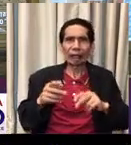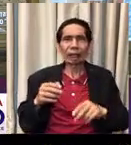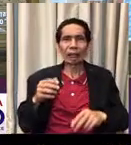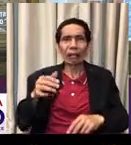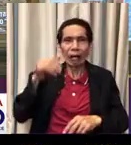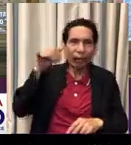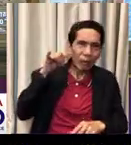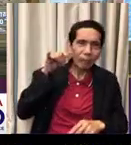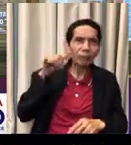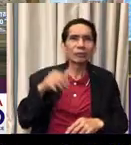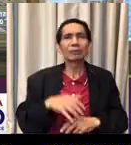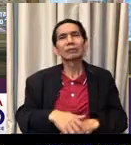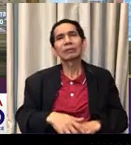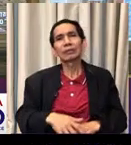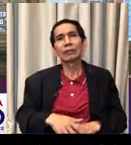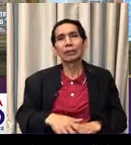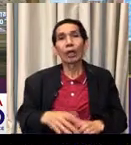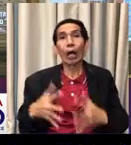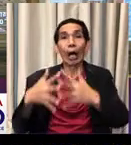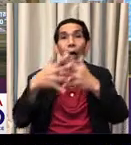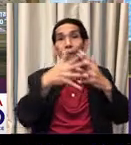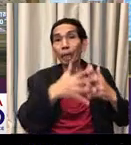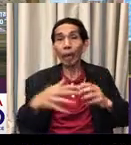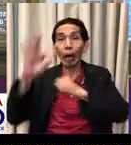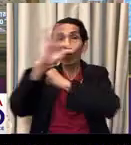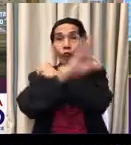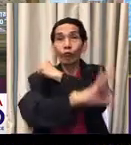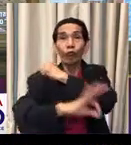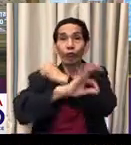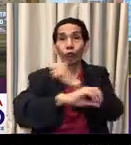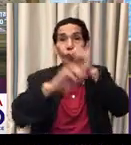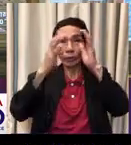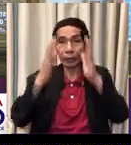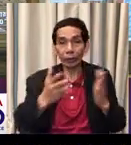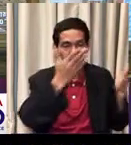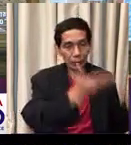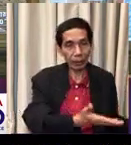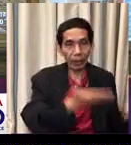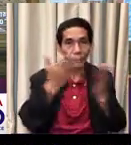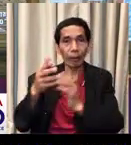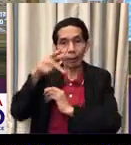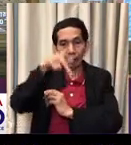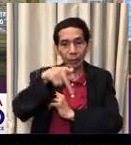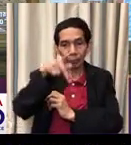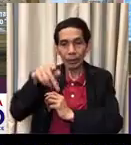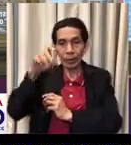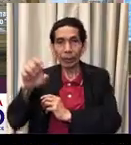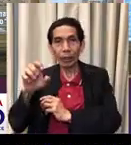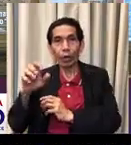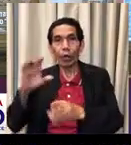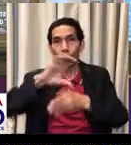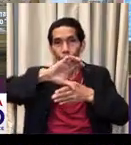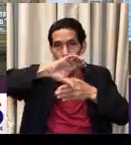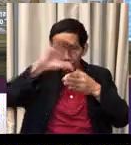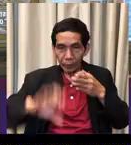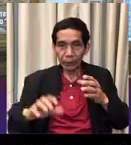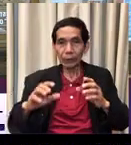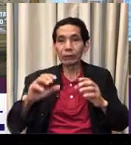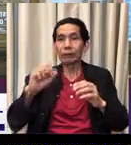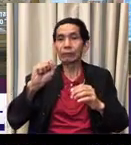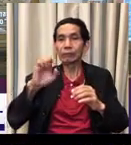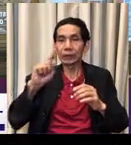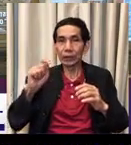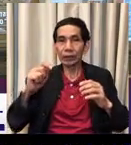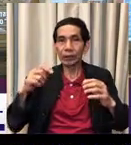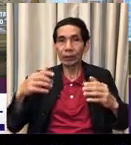siya. Mga banyaga yan. Nagdala sila ng PPE. Kompleto po yun, yung set na yun.